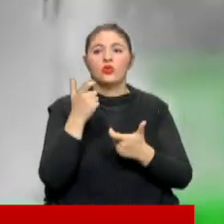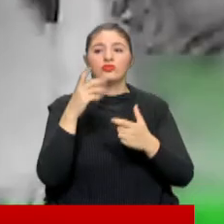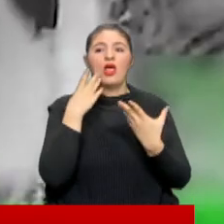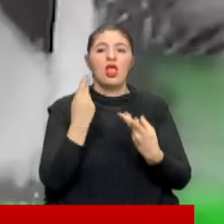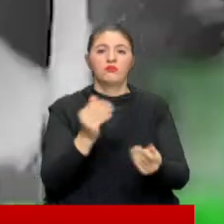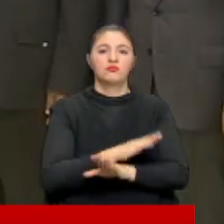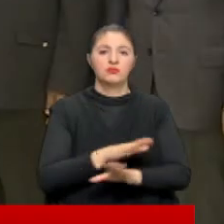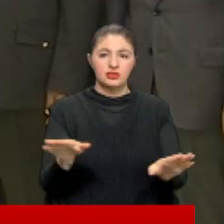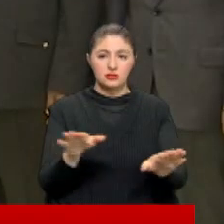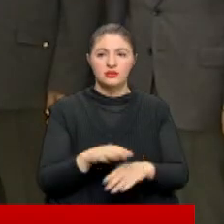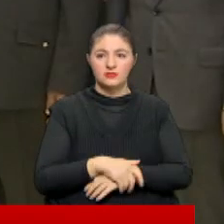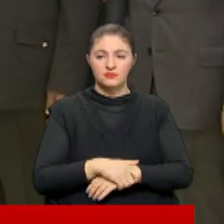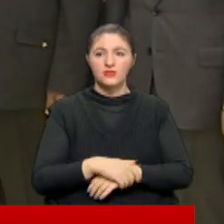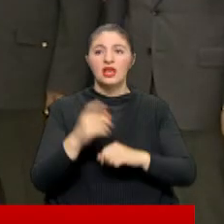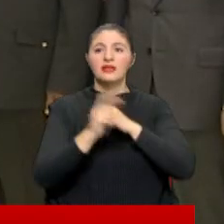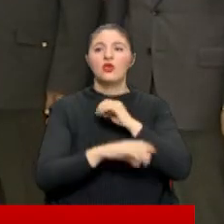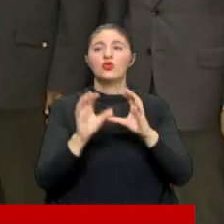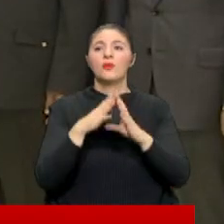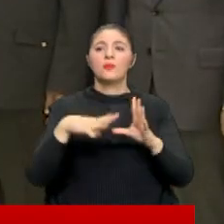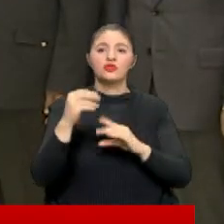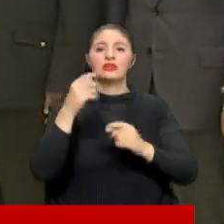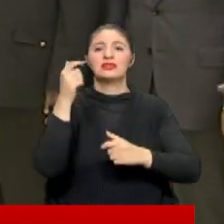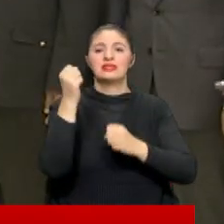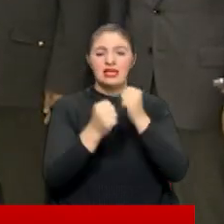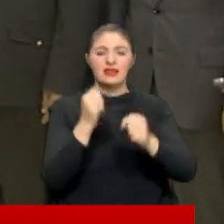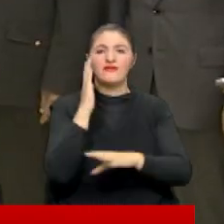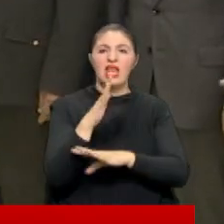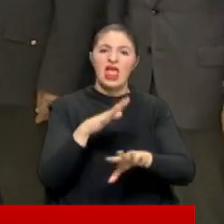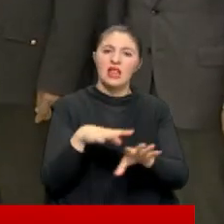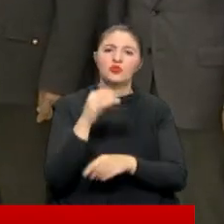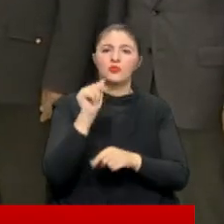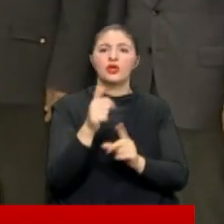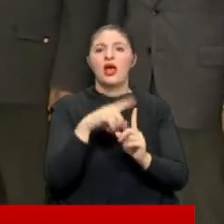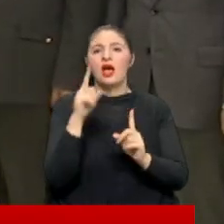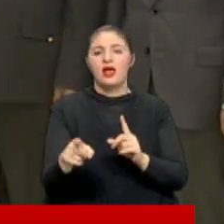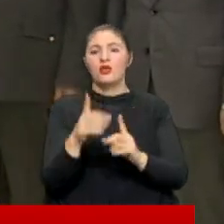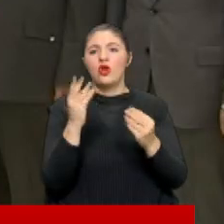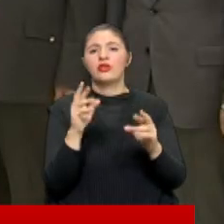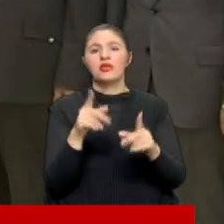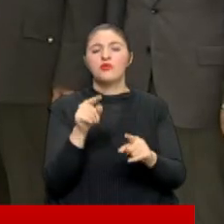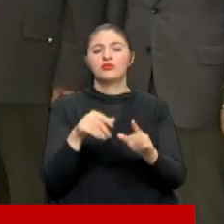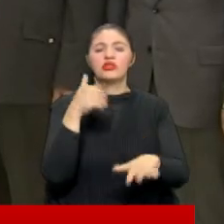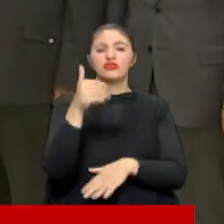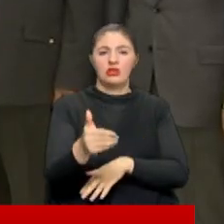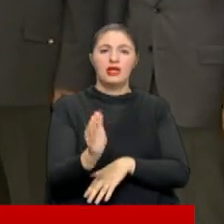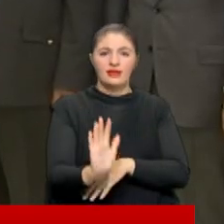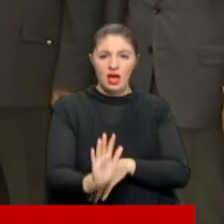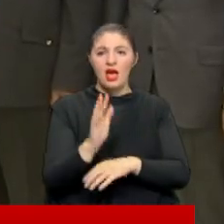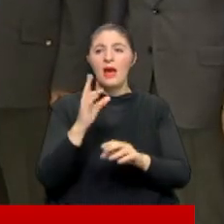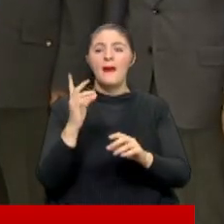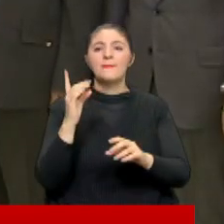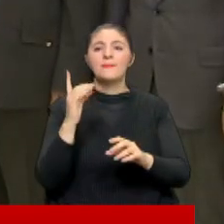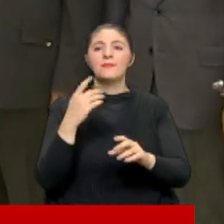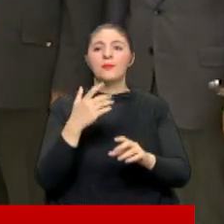etkisiz hale getirildi terör örgütlerinin tüm tesis ve faaliyetlerinin bugüne kadar olduğu gibi bundan sonra da